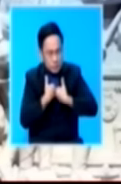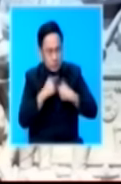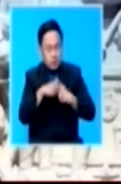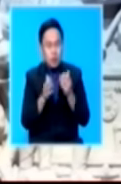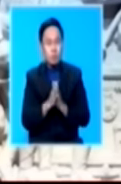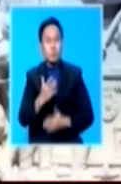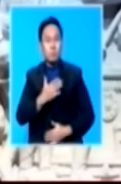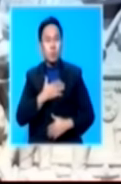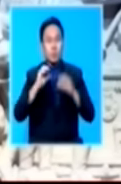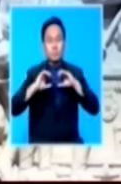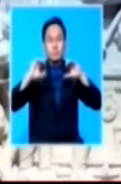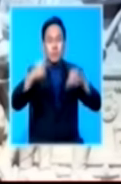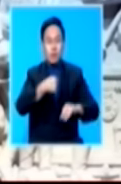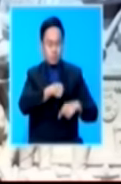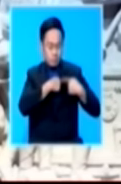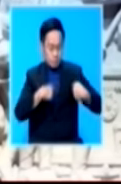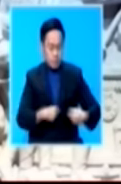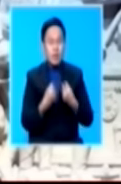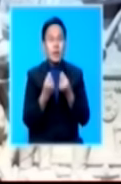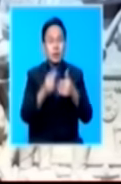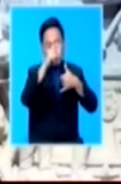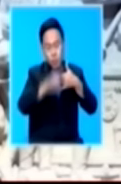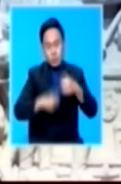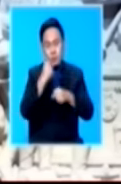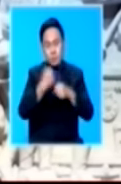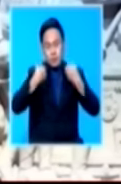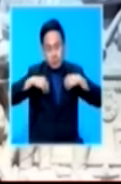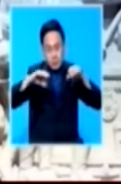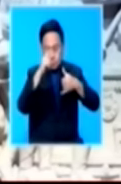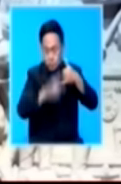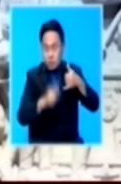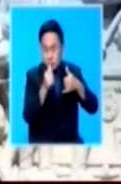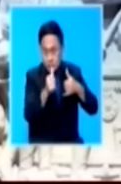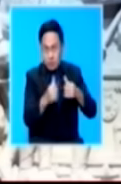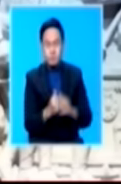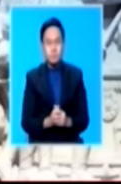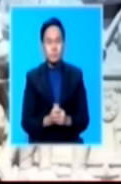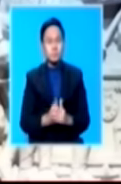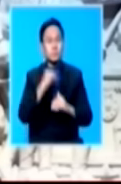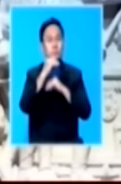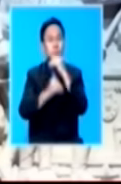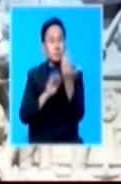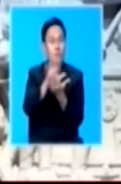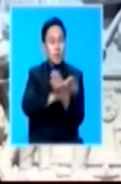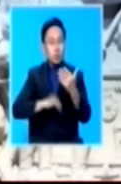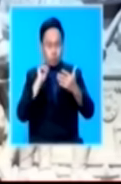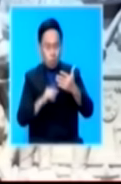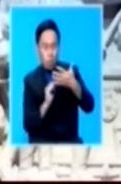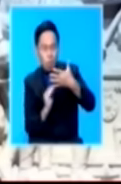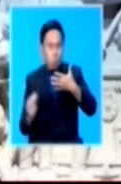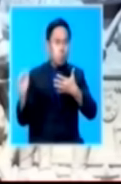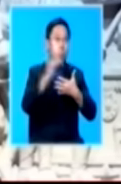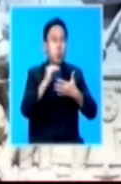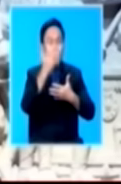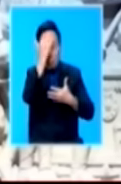เป็นกำลังใจให้นะครับในเรื่องของการสร้างชาติด้วยการไปรูปประเทศให้เจริญเติบโตอย่างก้าวกระโดดทำไมต้องใช้คำว่าก้าวกระโดดเพราะที่ผ่าน